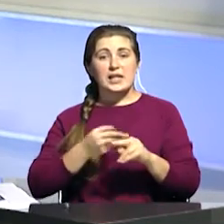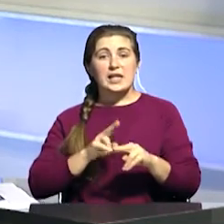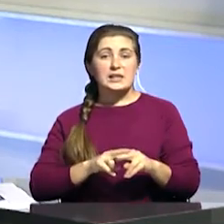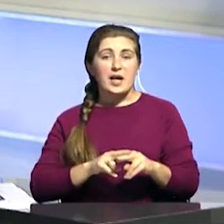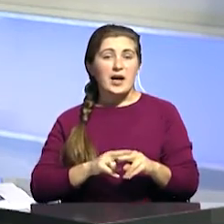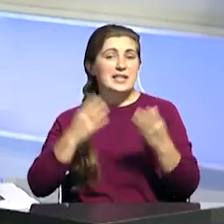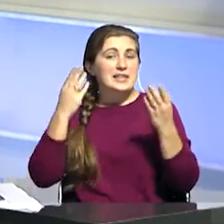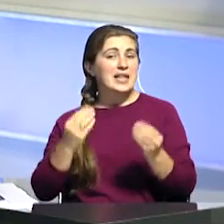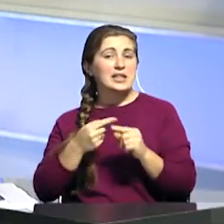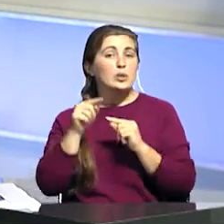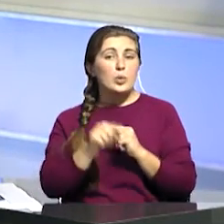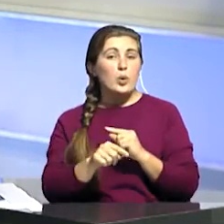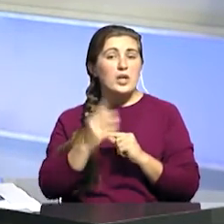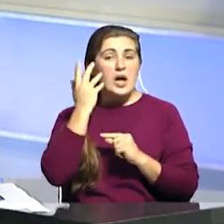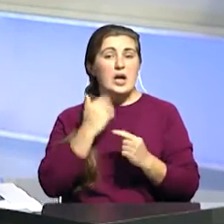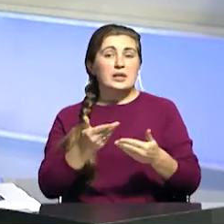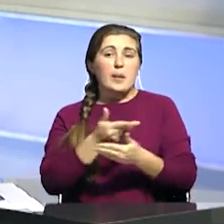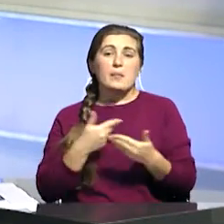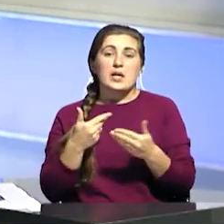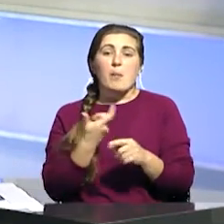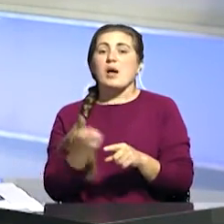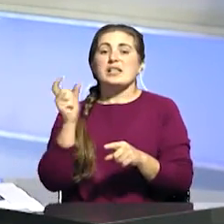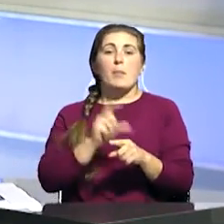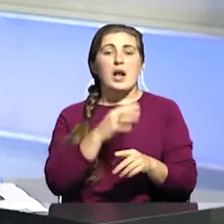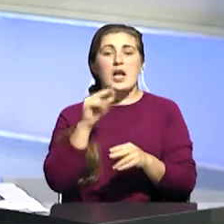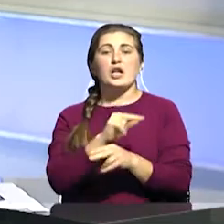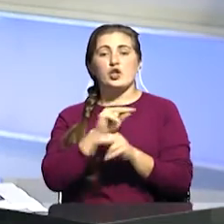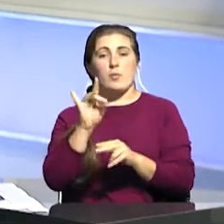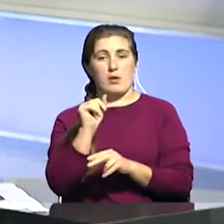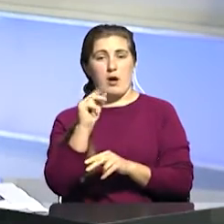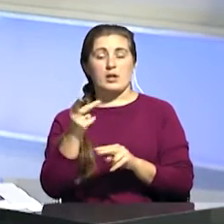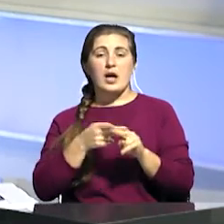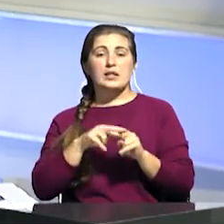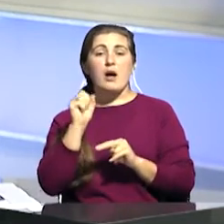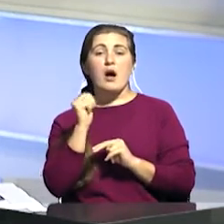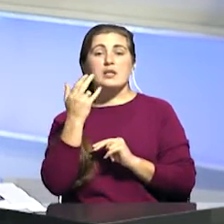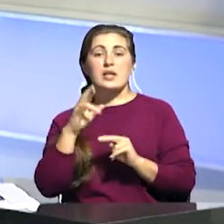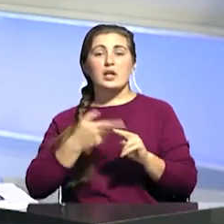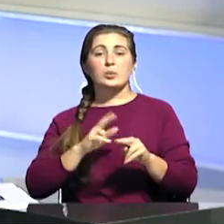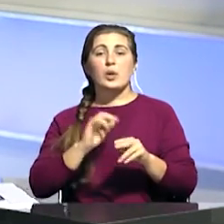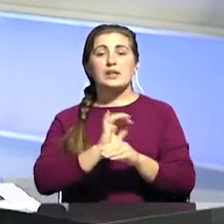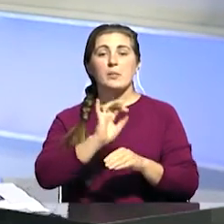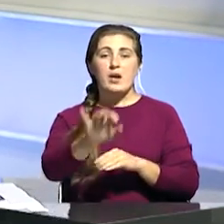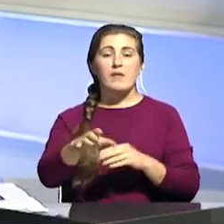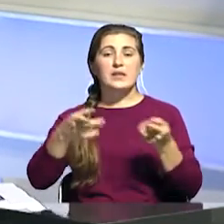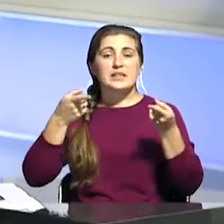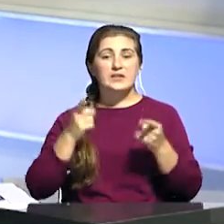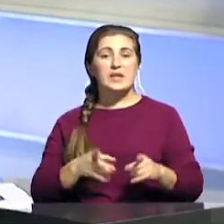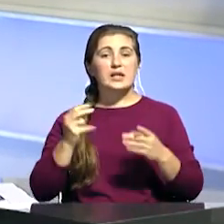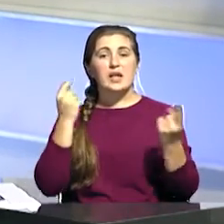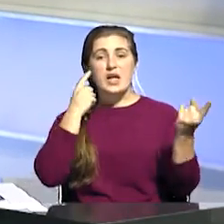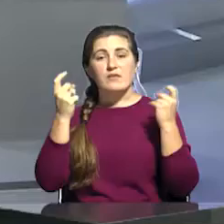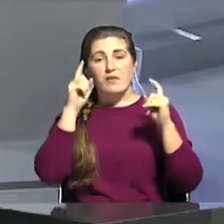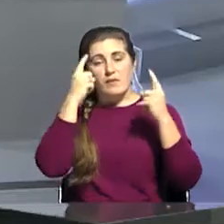не тот, когда мы максимально лечим рак. Это акция, которая направлена действительно для